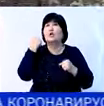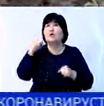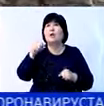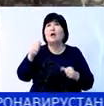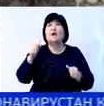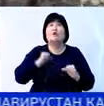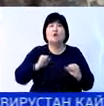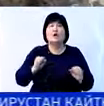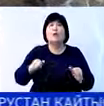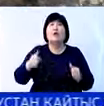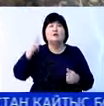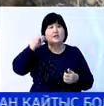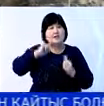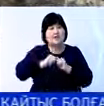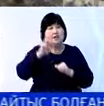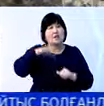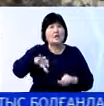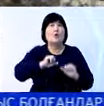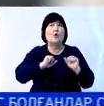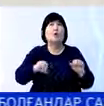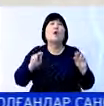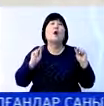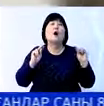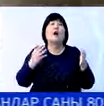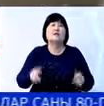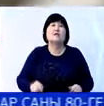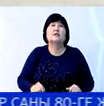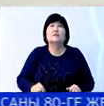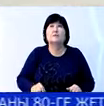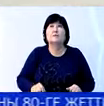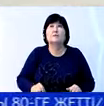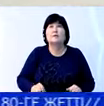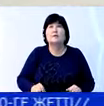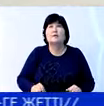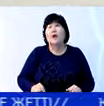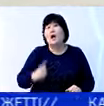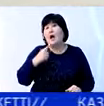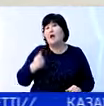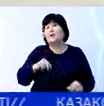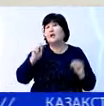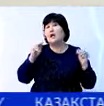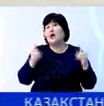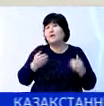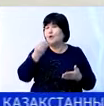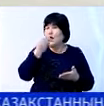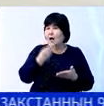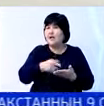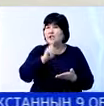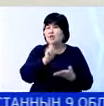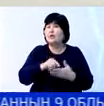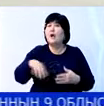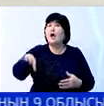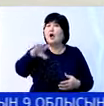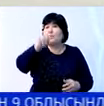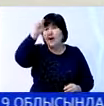жауынгер жарғыны жадында ұстап, елін қорғауға ант етті. Считаю, что каждый должен. Әскери ант қабылдау бұл қасиетті борыш және барлық